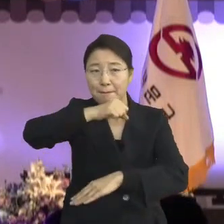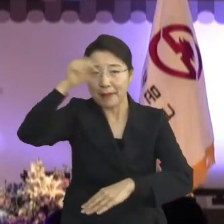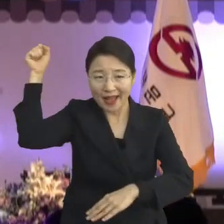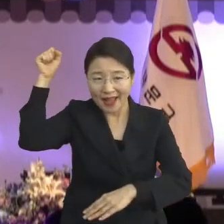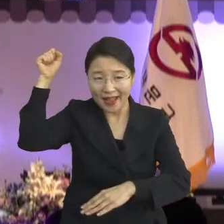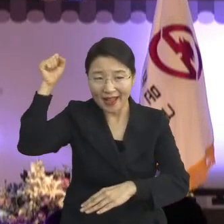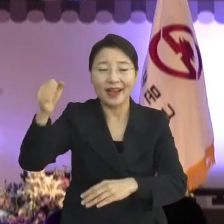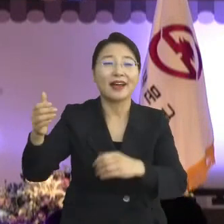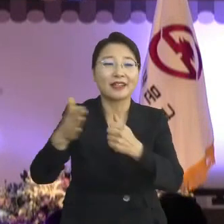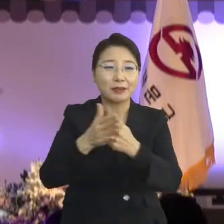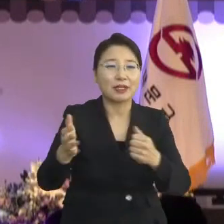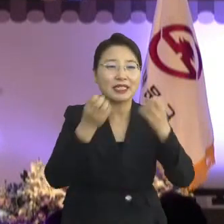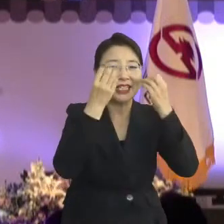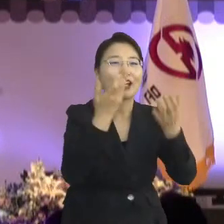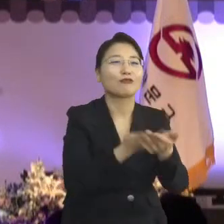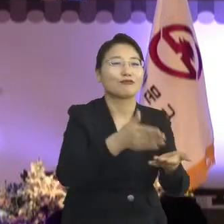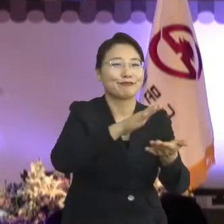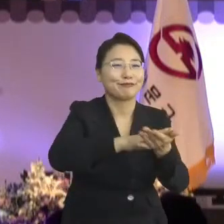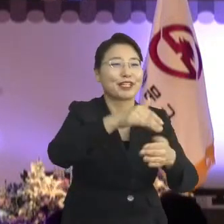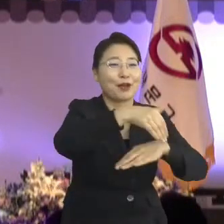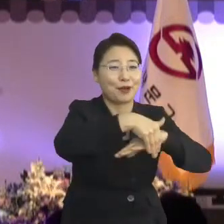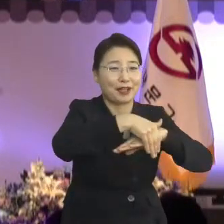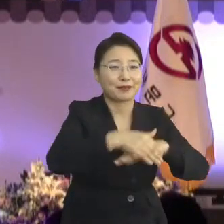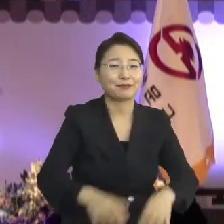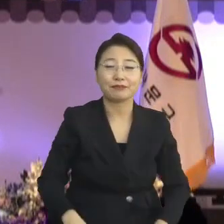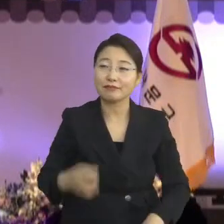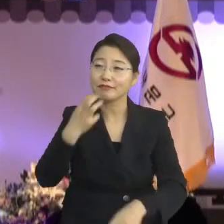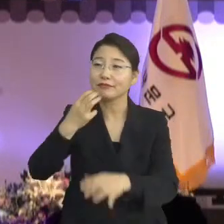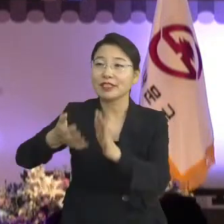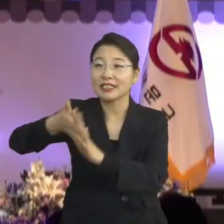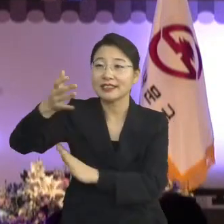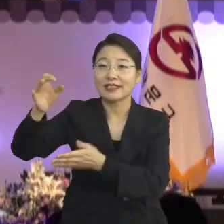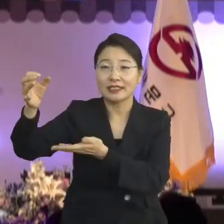있습니다. 또한 서울시 지원을 받은